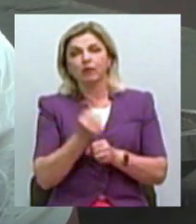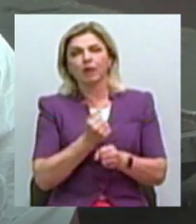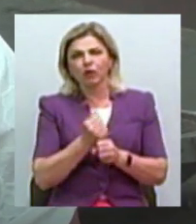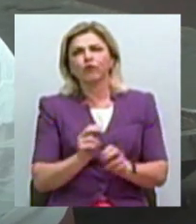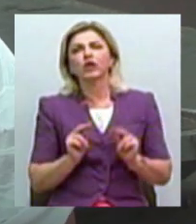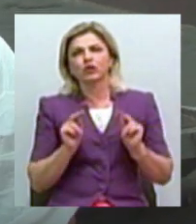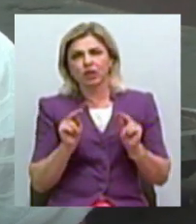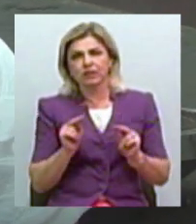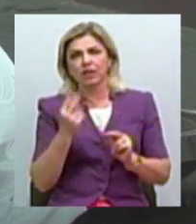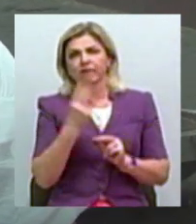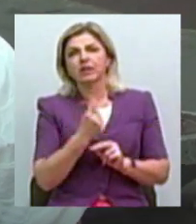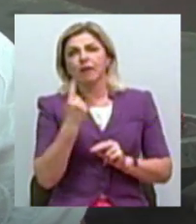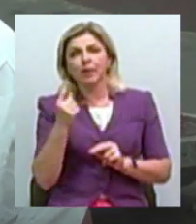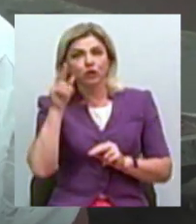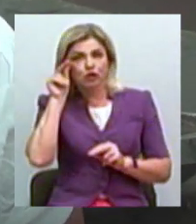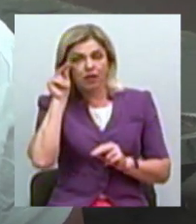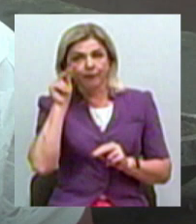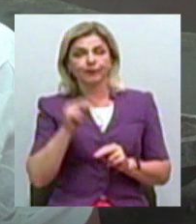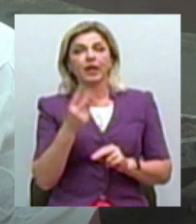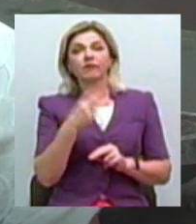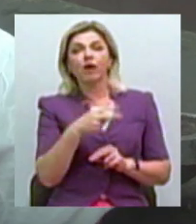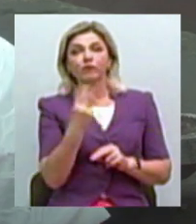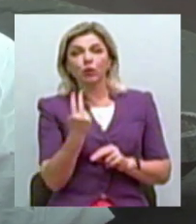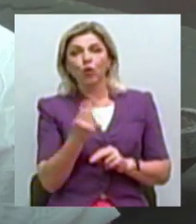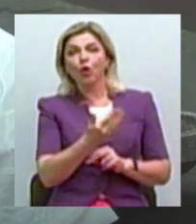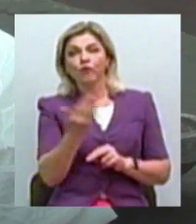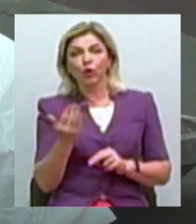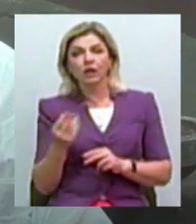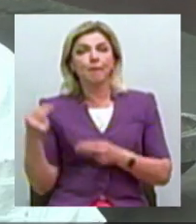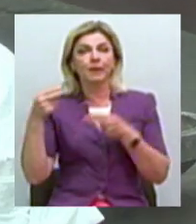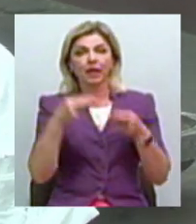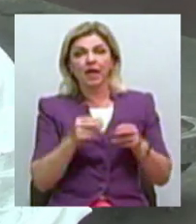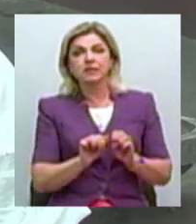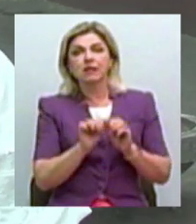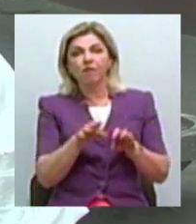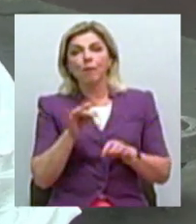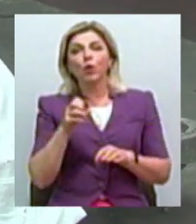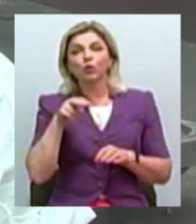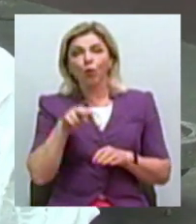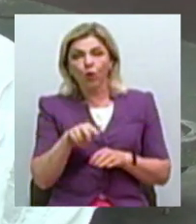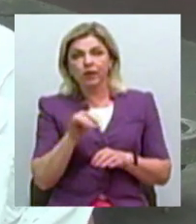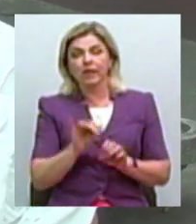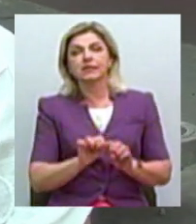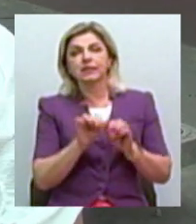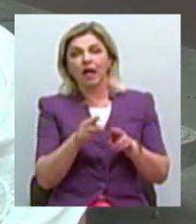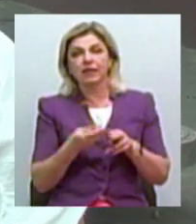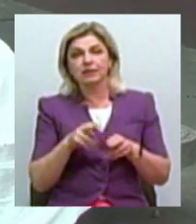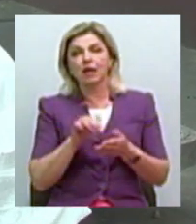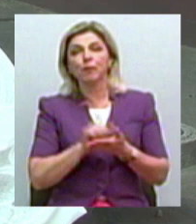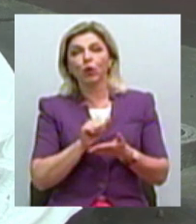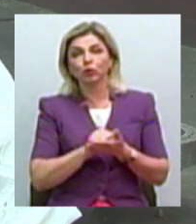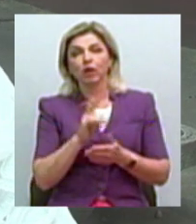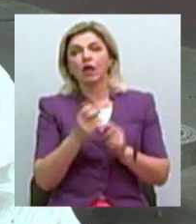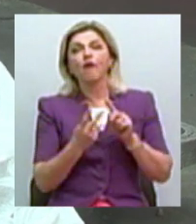чесно 21-го числа, 22-го вони приїхали здавати протоколи і здали цей протокол на другі сутки,